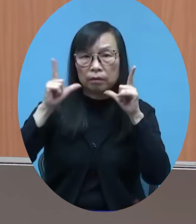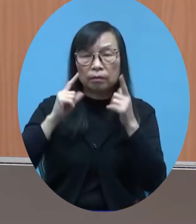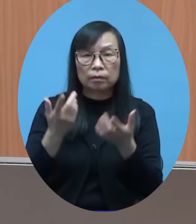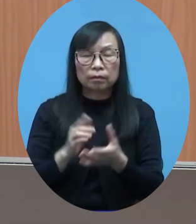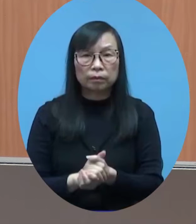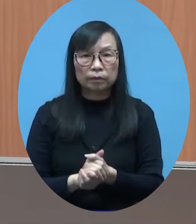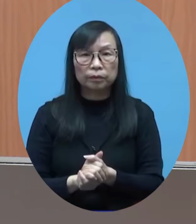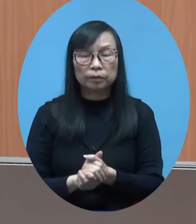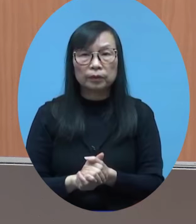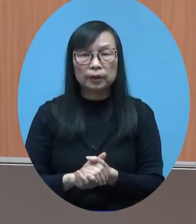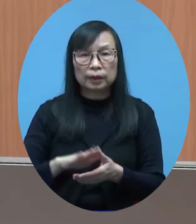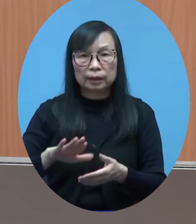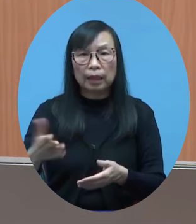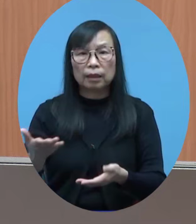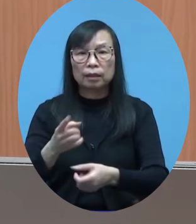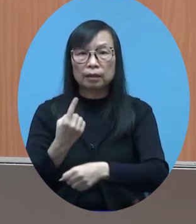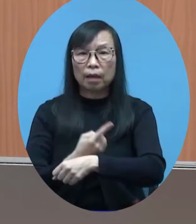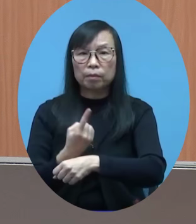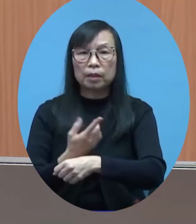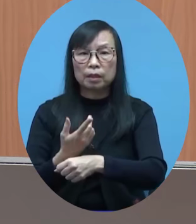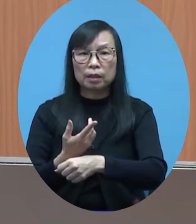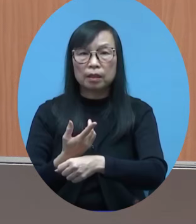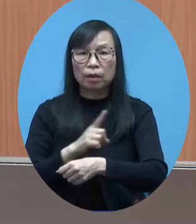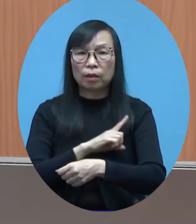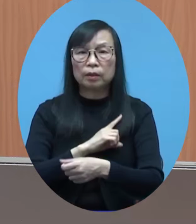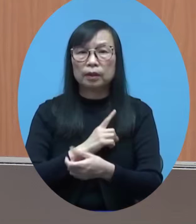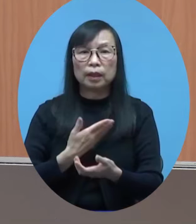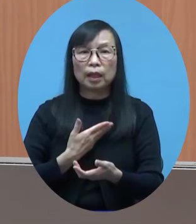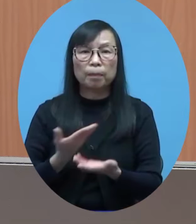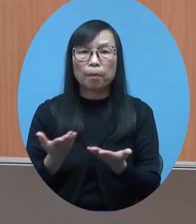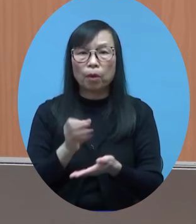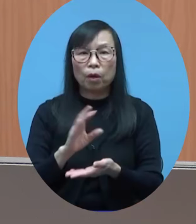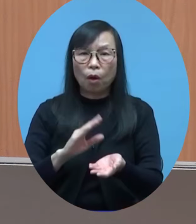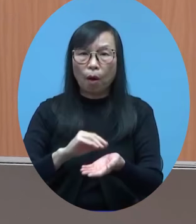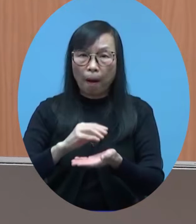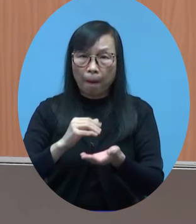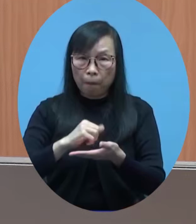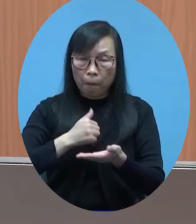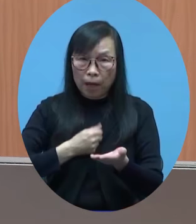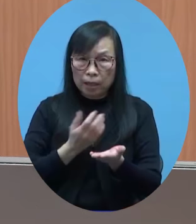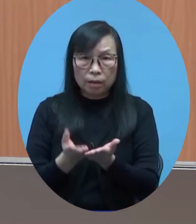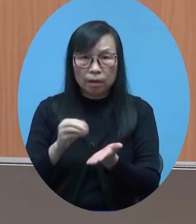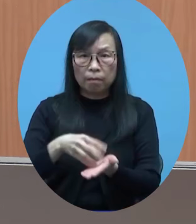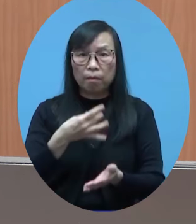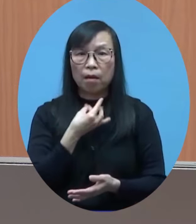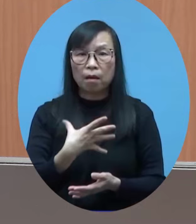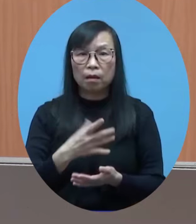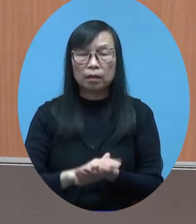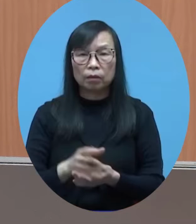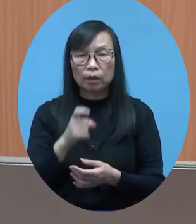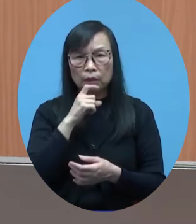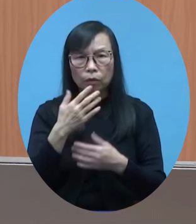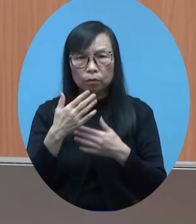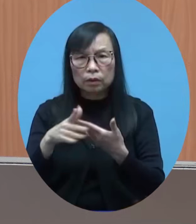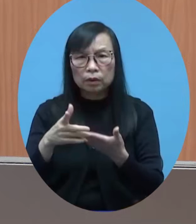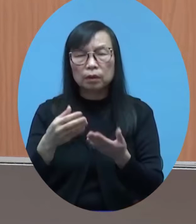咁但係我哋暫時手上就未有，即我自己未有呢個初步陽性嘅報告啦。咁會唔會有啲已經呈報咗俾我哋，未嚟